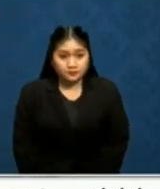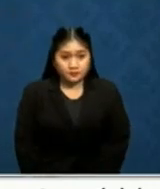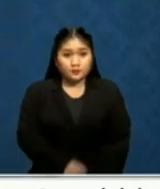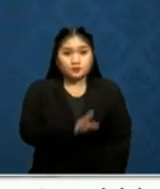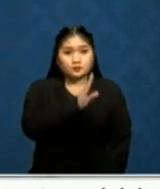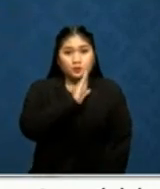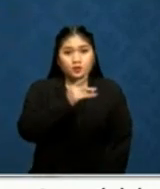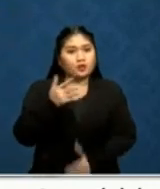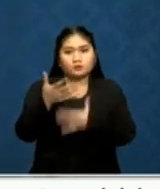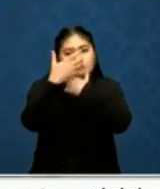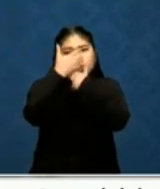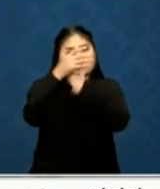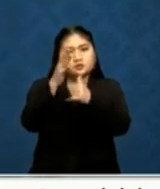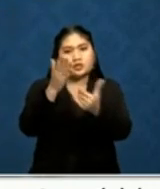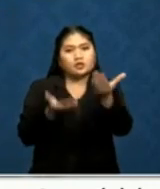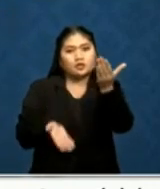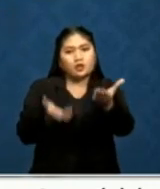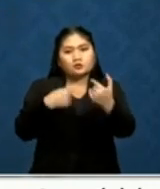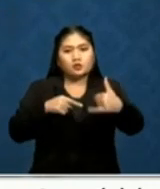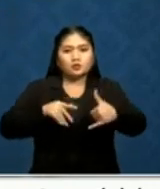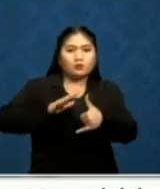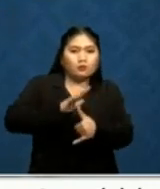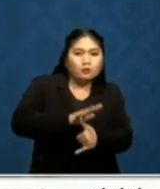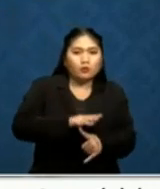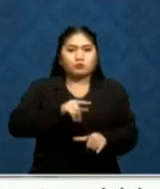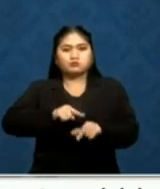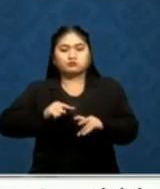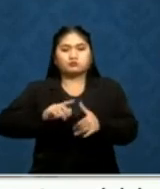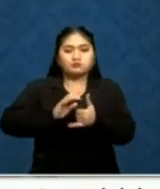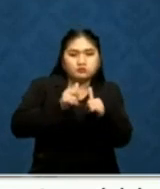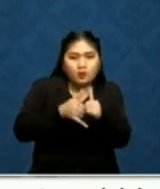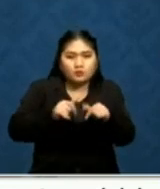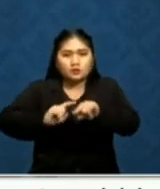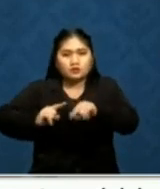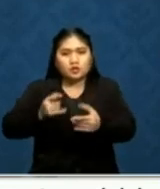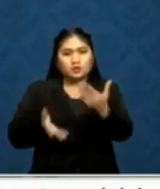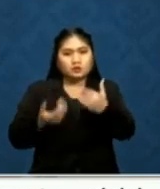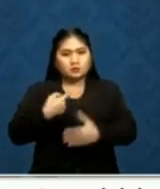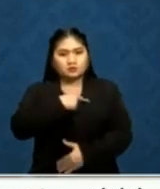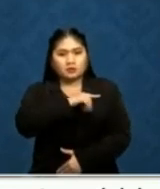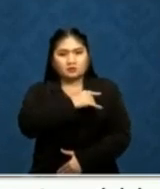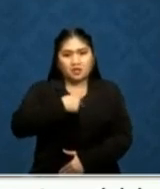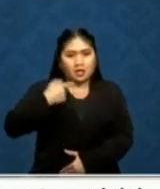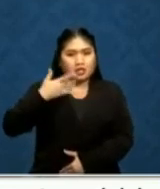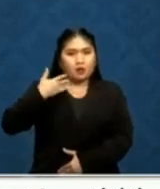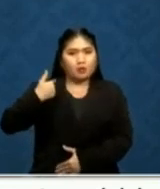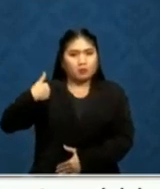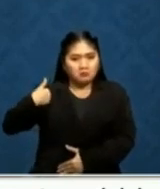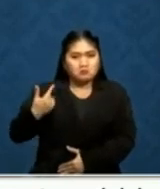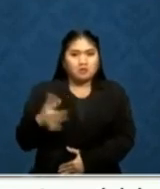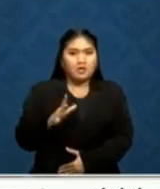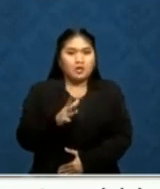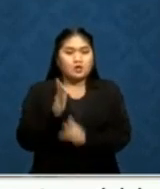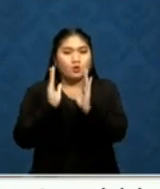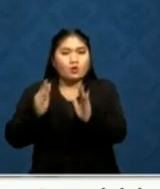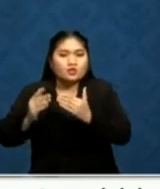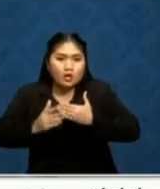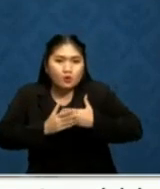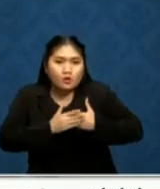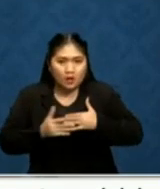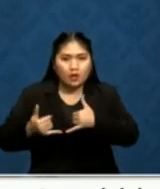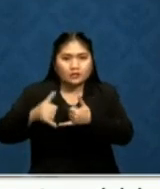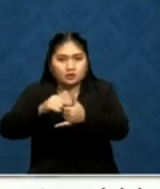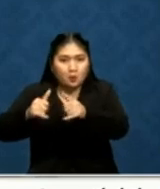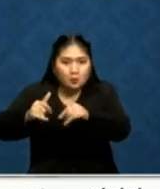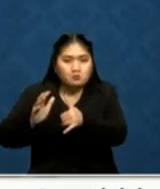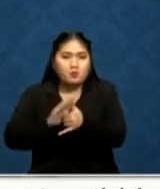จะเป็นครั้งไหนก็ตามเราก็อาจจะเป็นเหยื่อในวันหนึ่งก็ได้หรือคนที่เรารักก็อาจจะเป็นเหยื่อในวันหนึ่งก็ได้เพราะฉะ